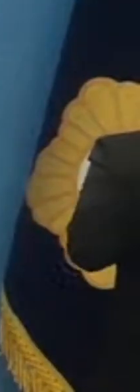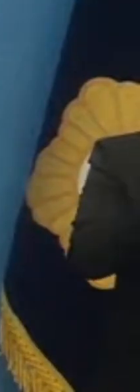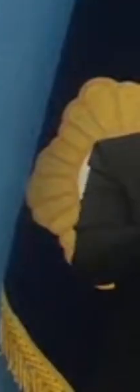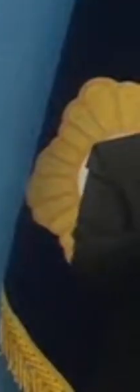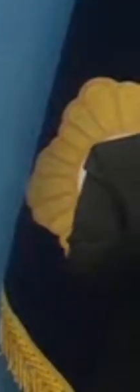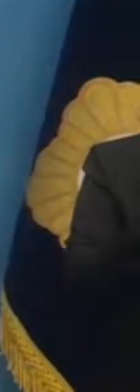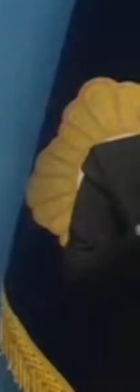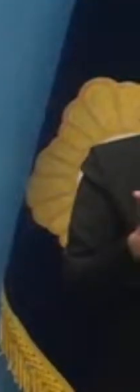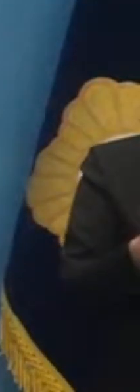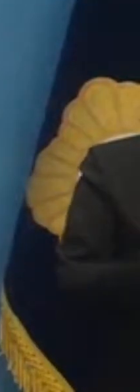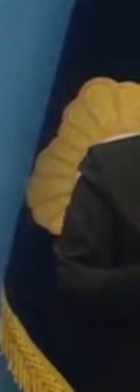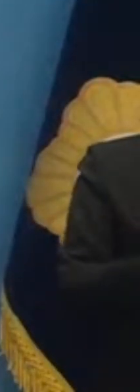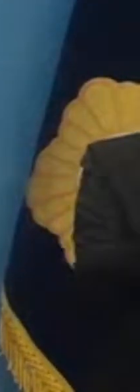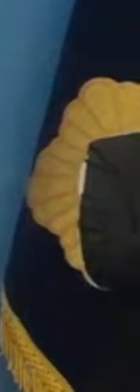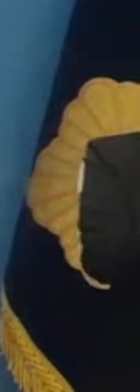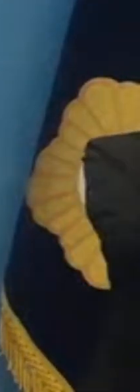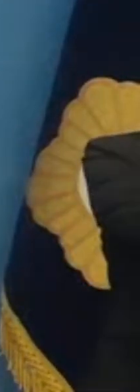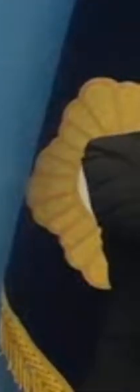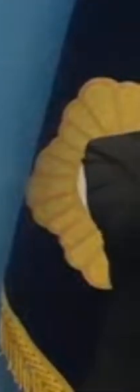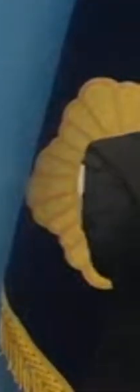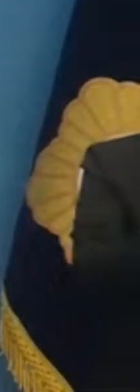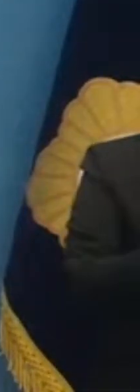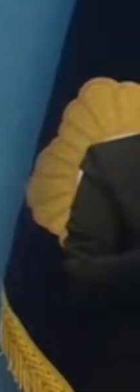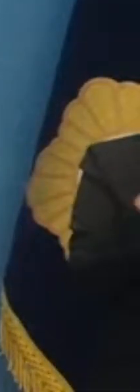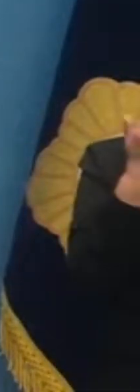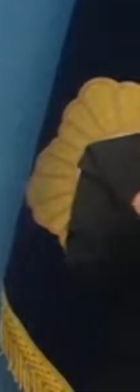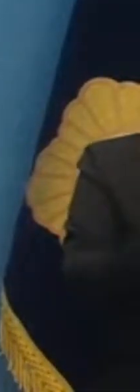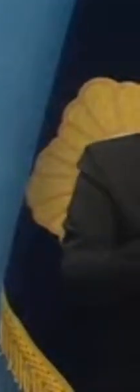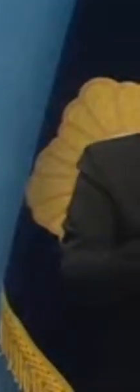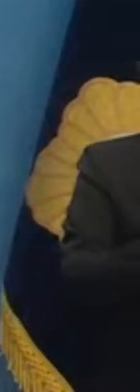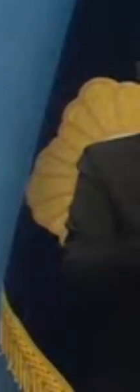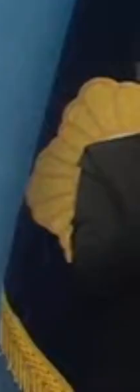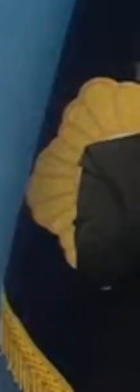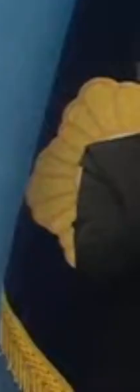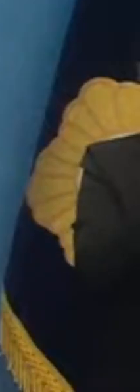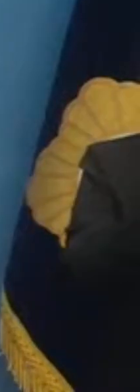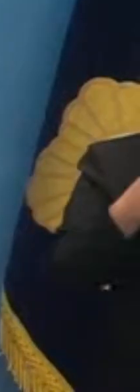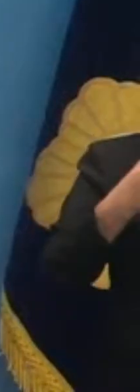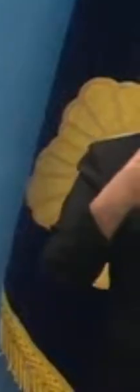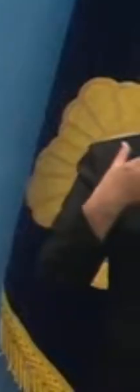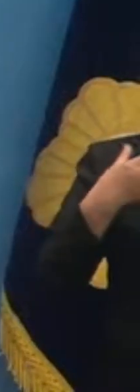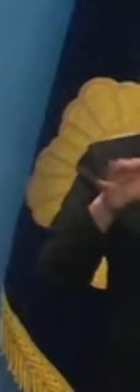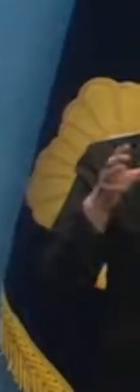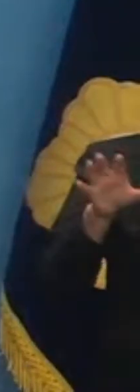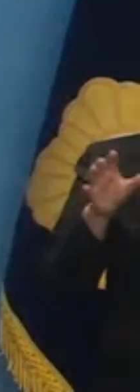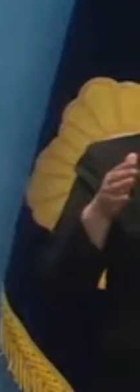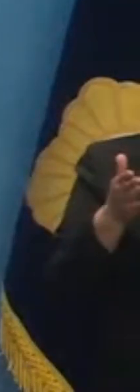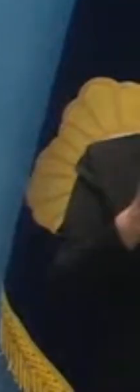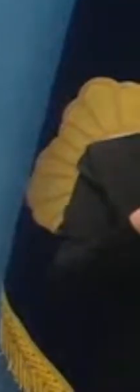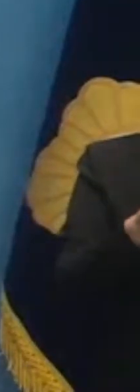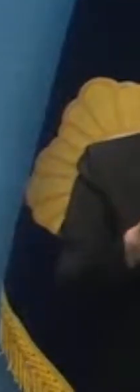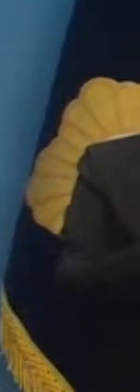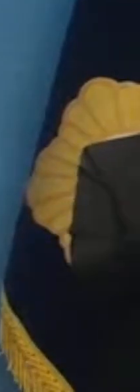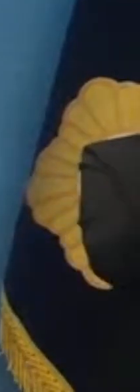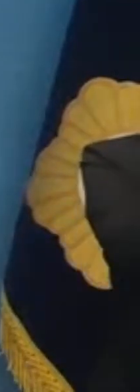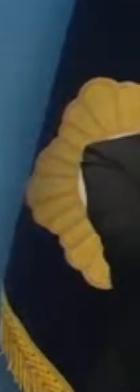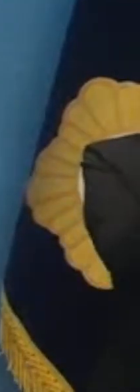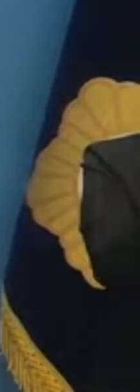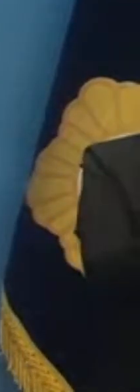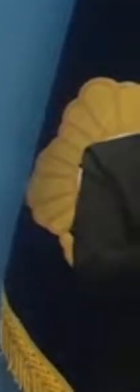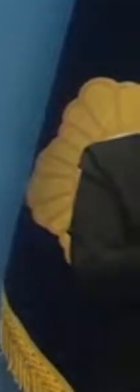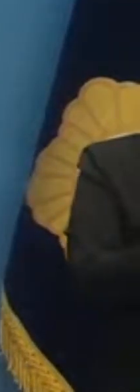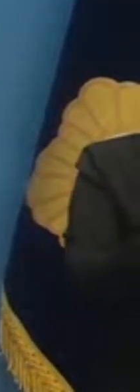있습니다. 특히 이재명 후보에 대해 정제되지 않은 표현과 막말성 발언으로 이재명 후보를 노골적으로